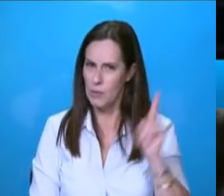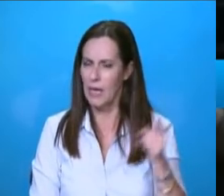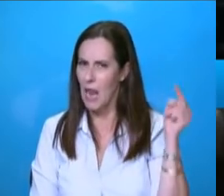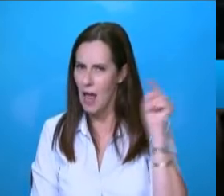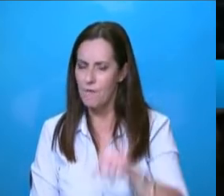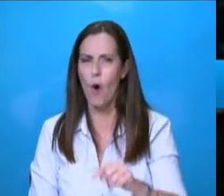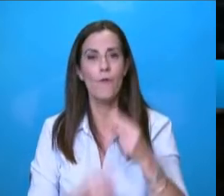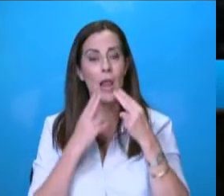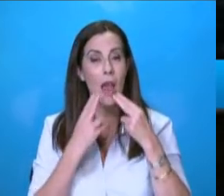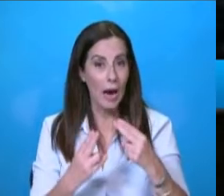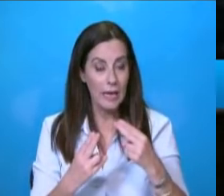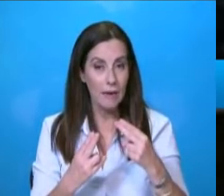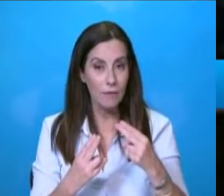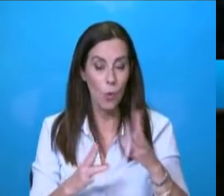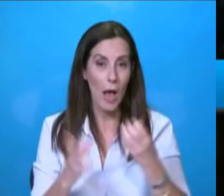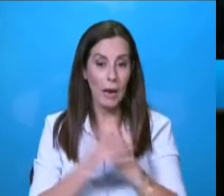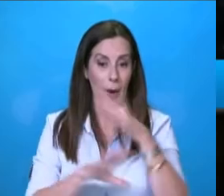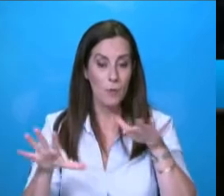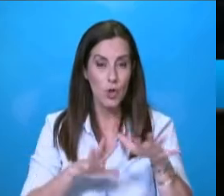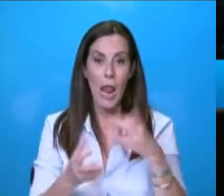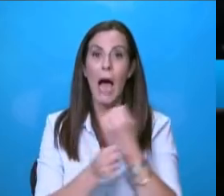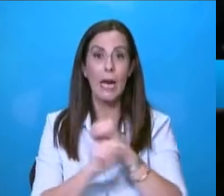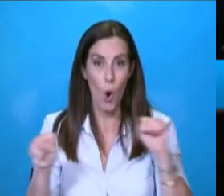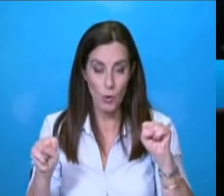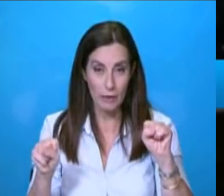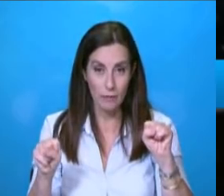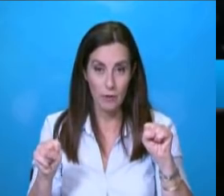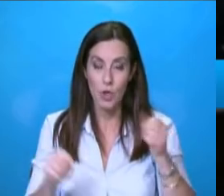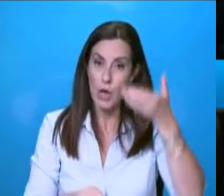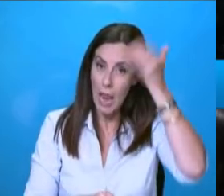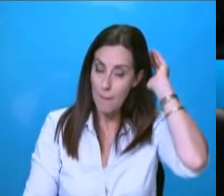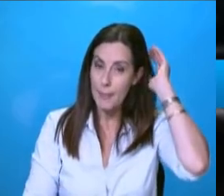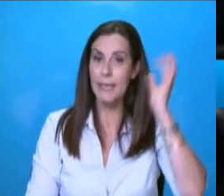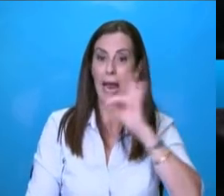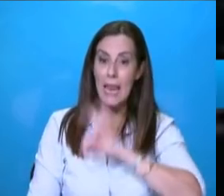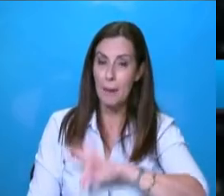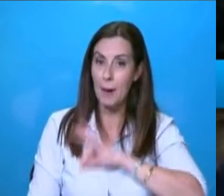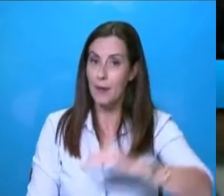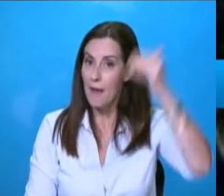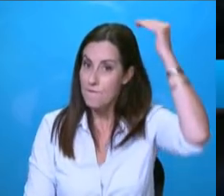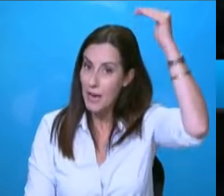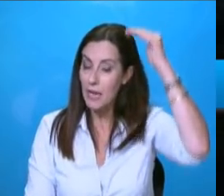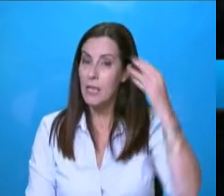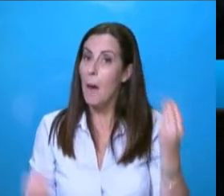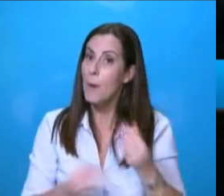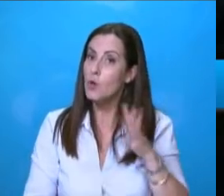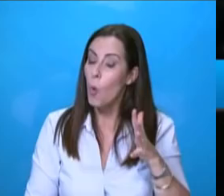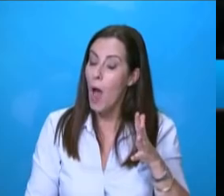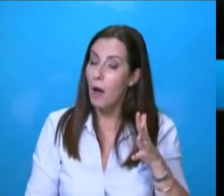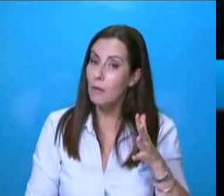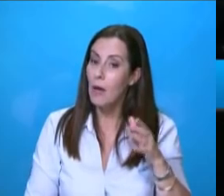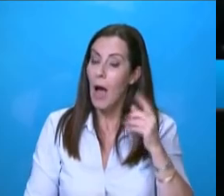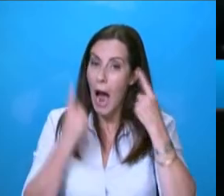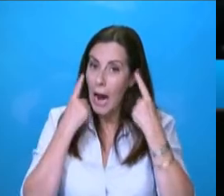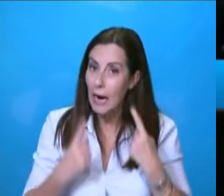להתייחס לאפשרות להקמת ממשלה חילונית של לפיד, ליברמן וגנץ, משהו שאולי יגרום לציבור